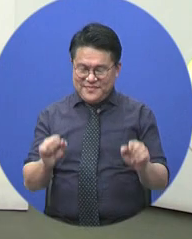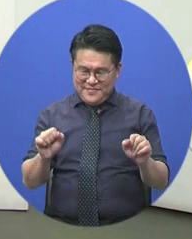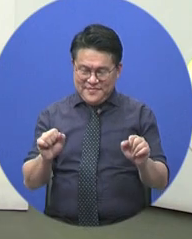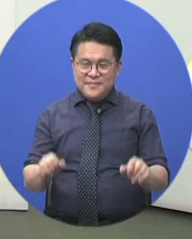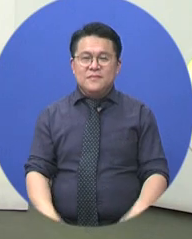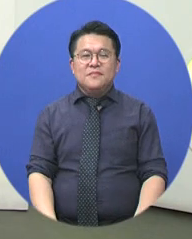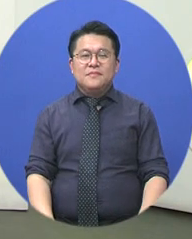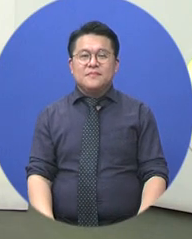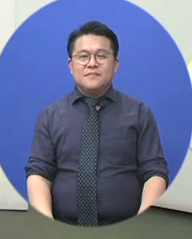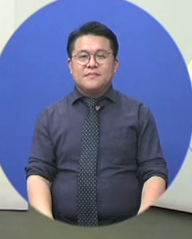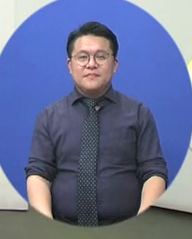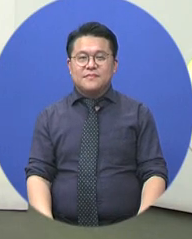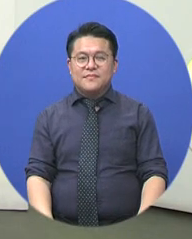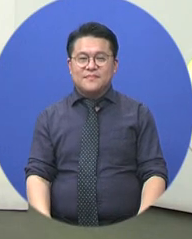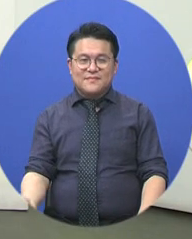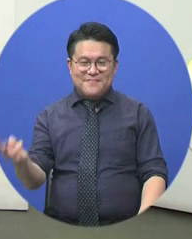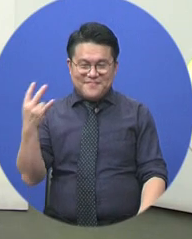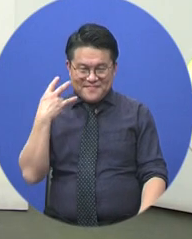안녕하세요.